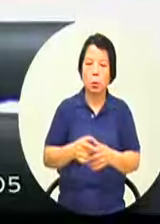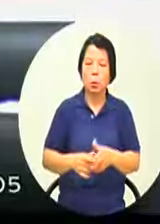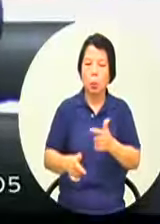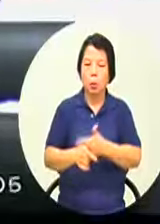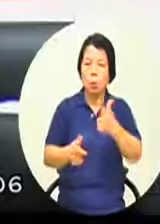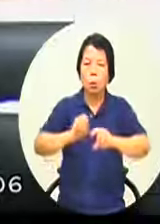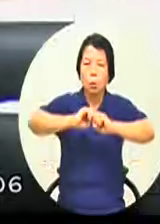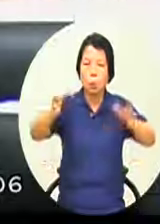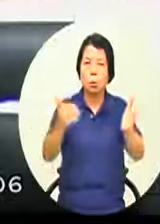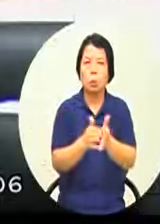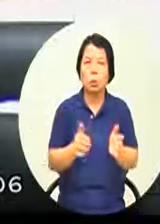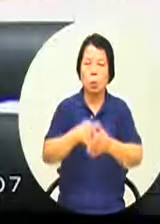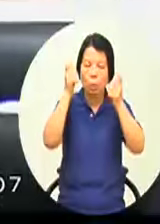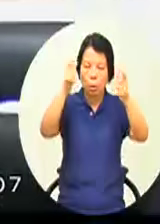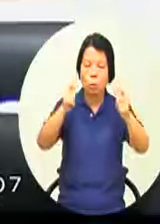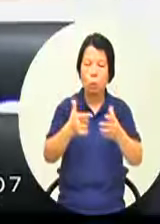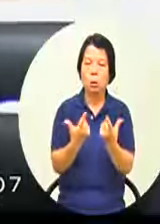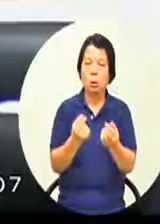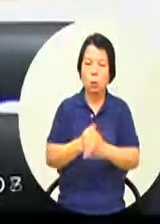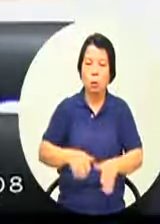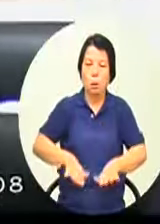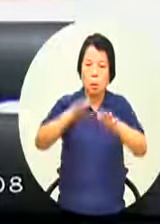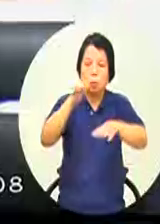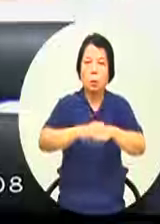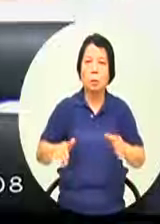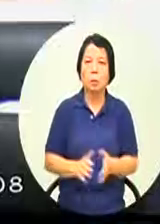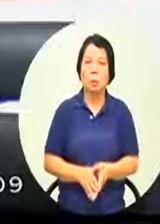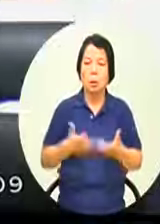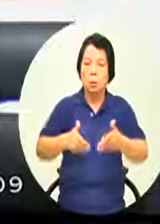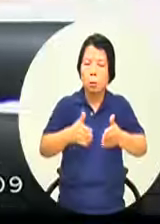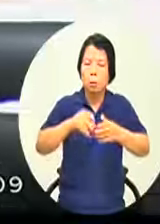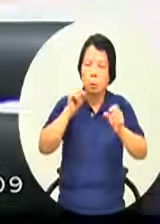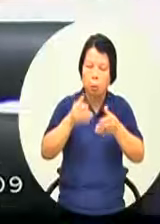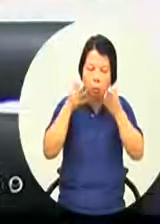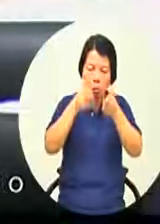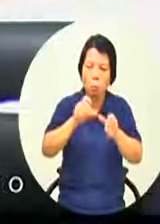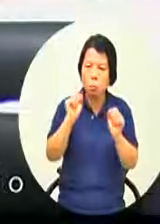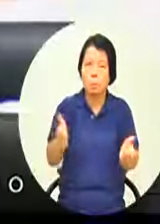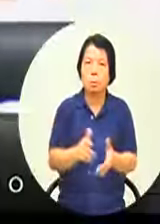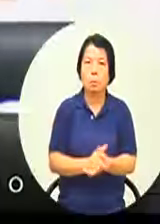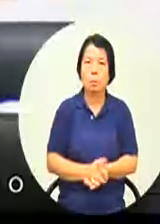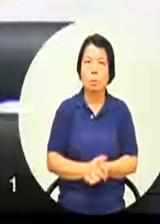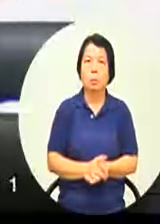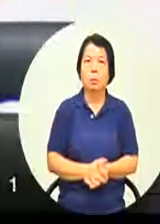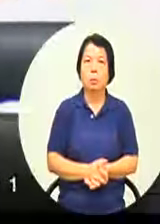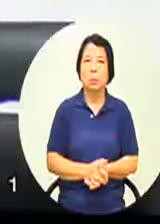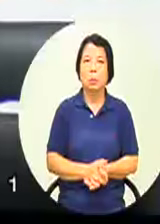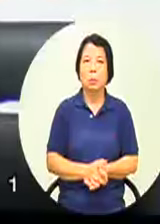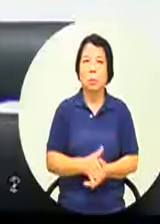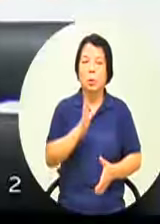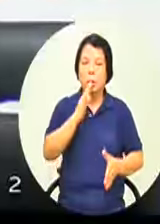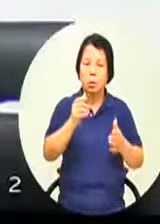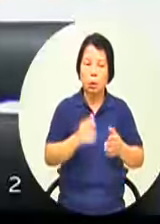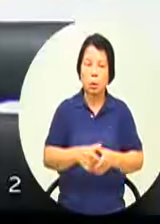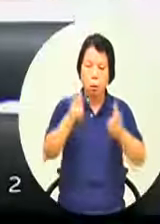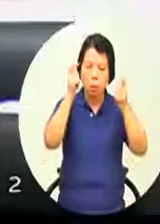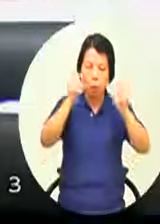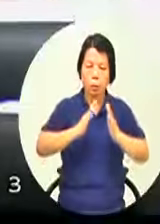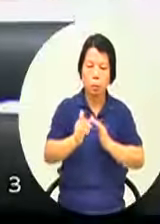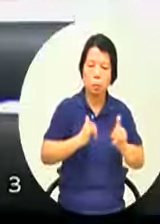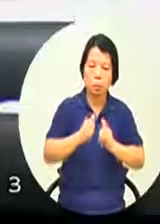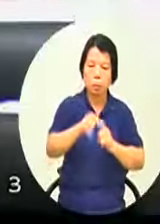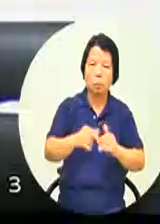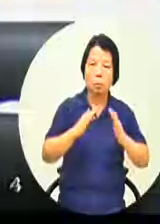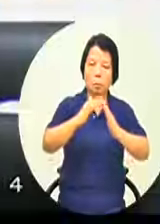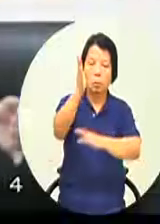有办法，高雄还是会淹水。但是重点不在于这个啊，重点是在于说，高雄市民要问高雄市政